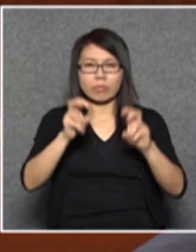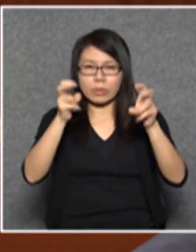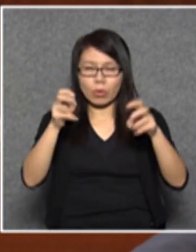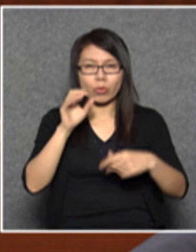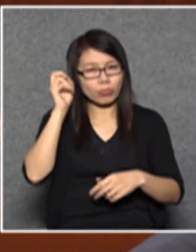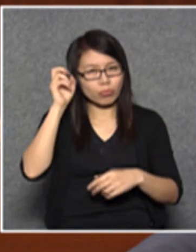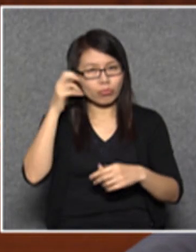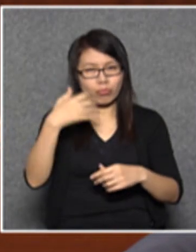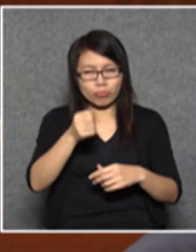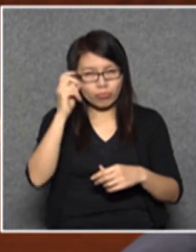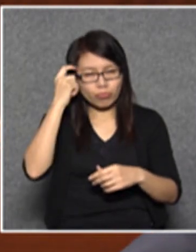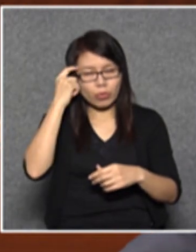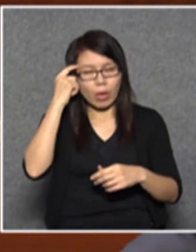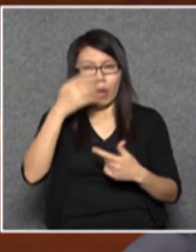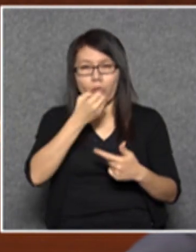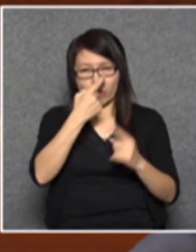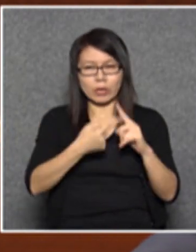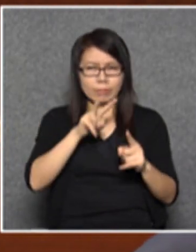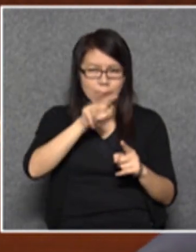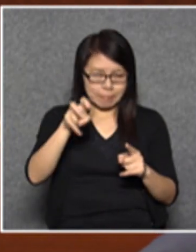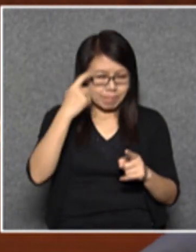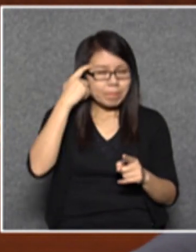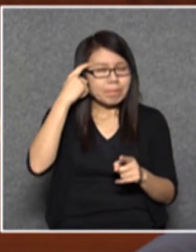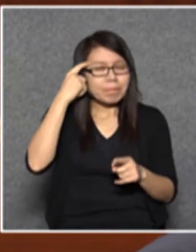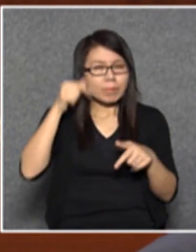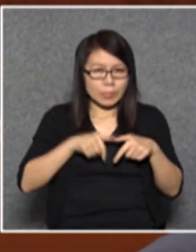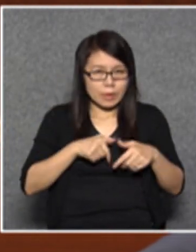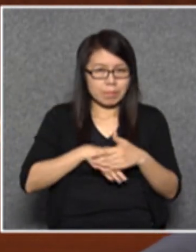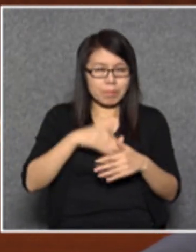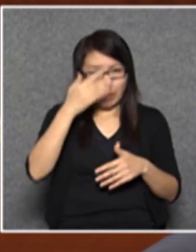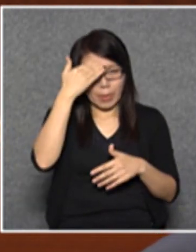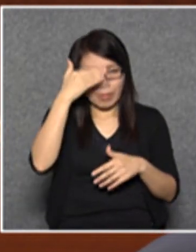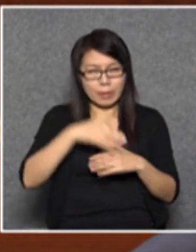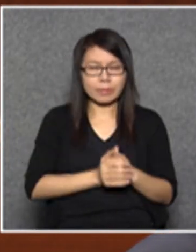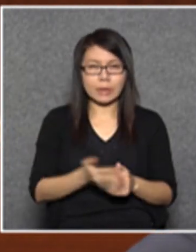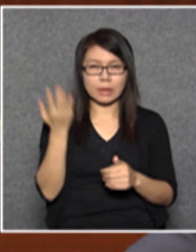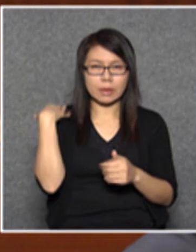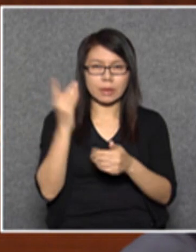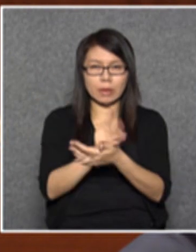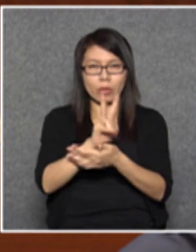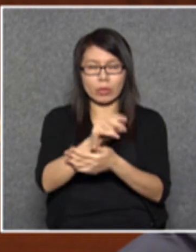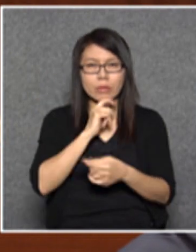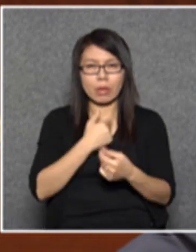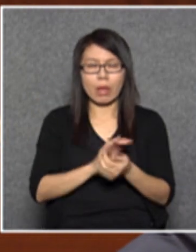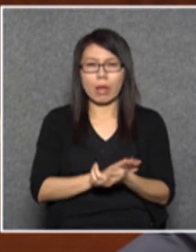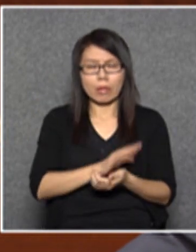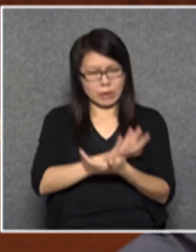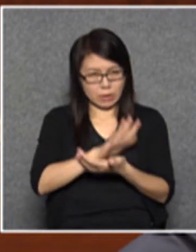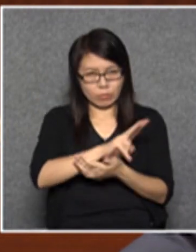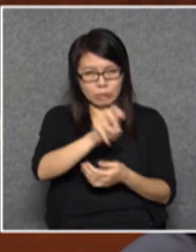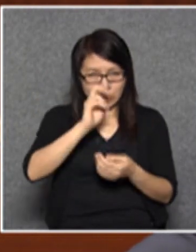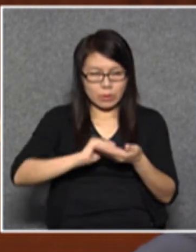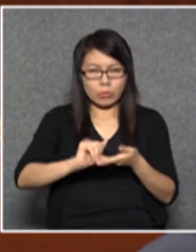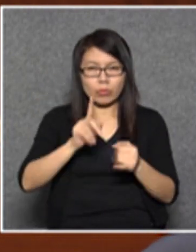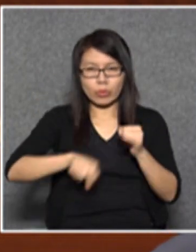等，香港市民咧係心中有數。過去嗰一兩年經驗好清楚，到最後幫